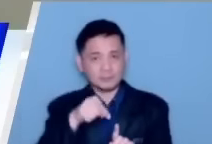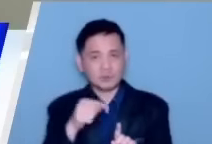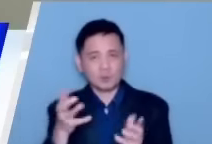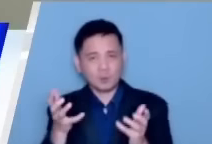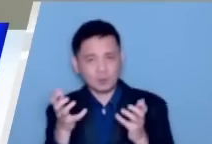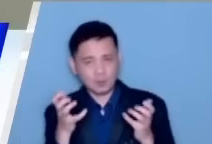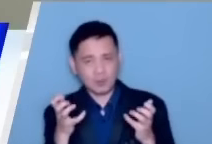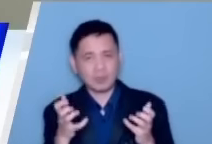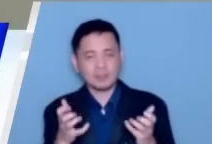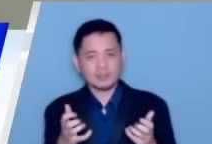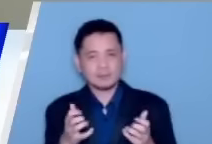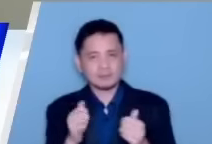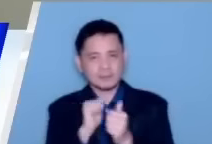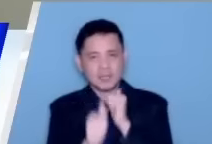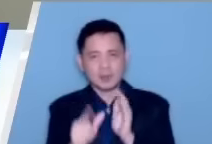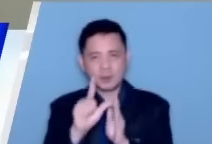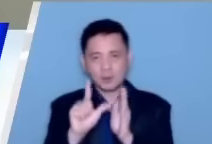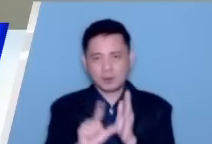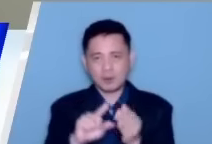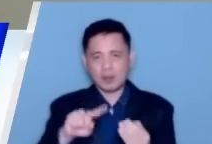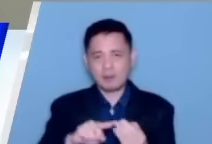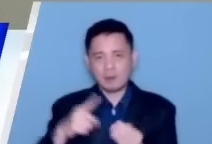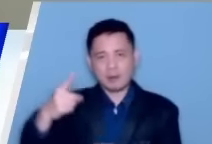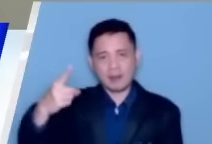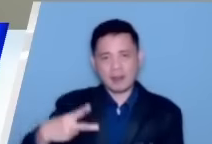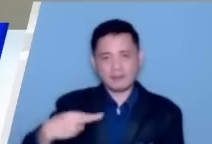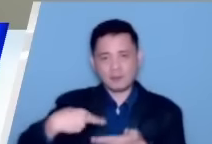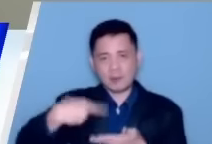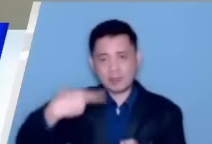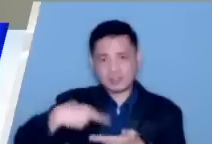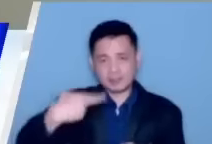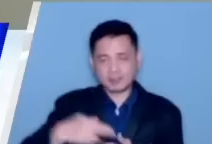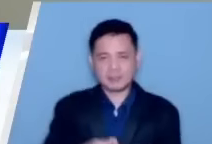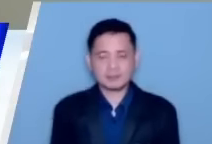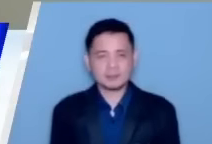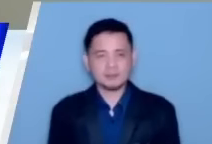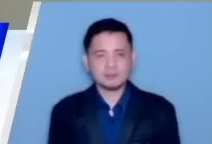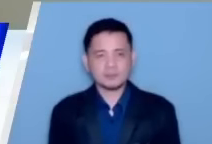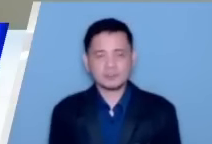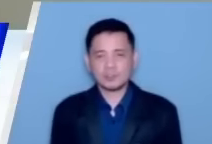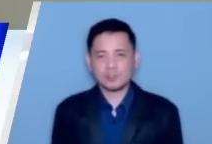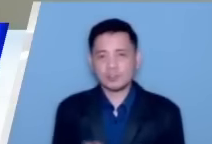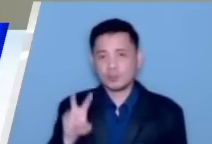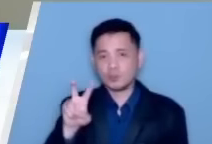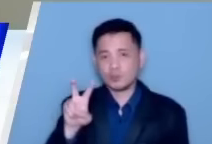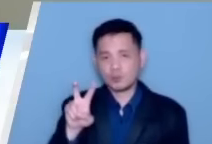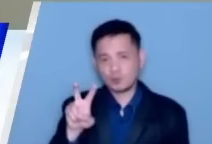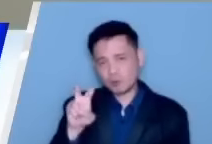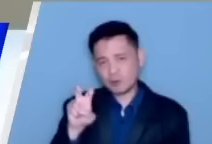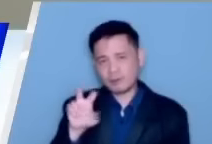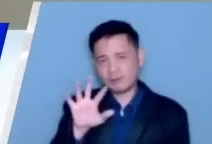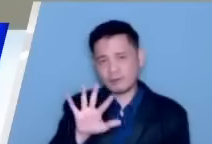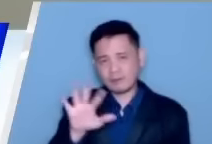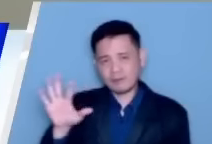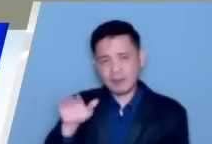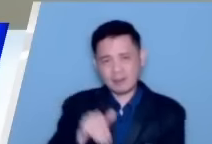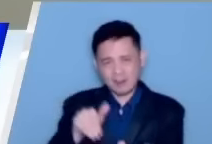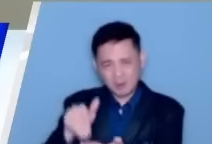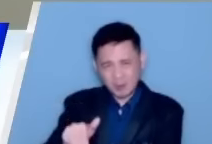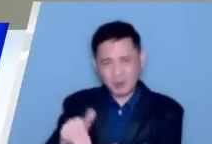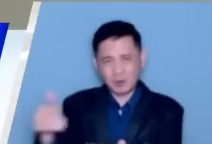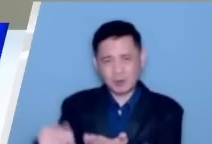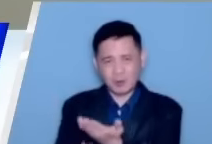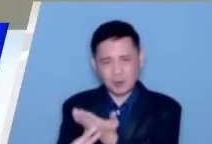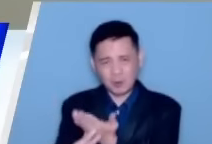rice. For example, yung 255,000 metric tons at 43 pesos per kilo,